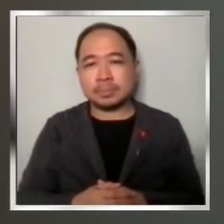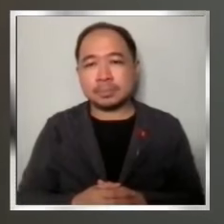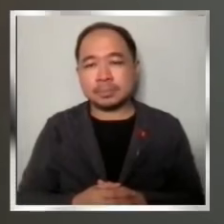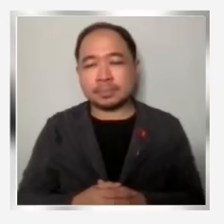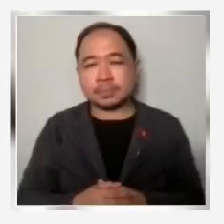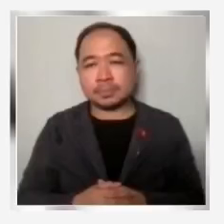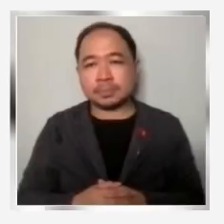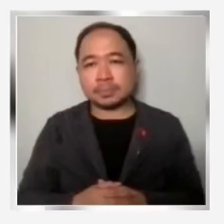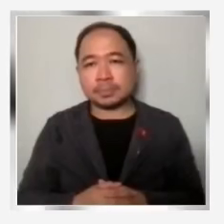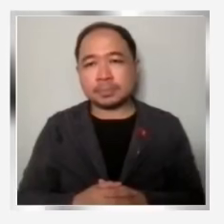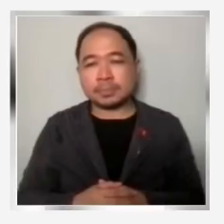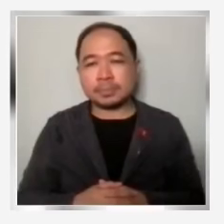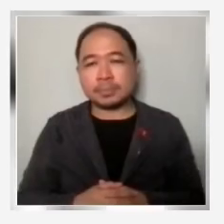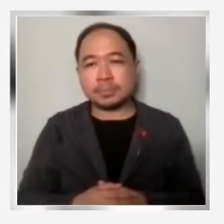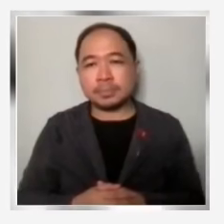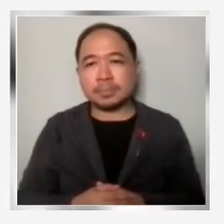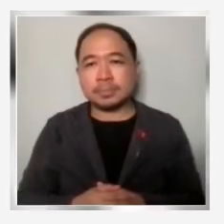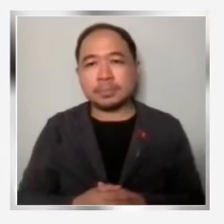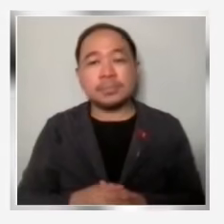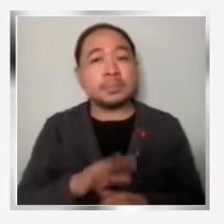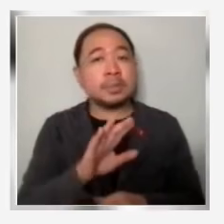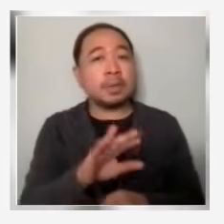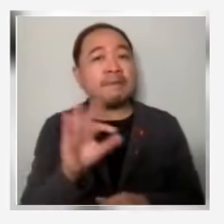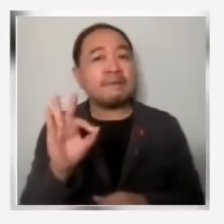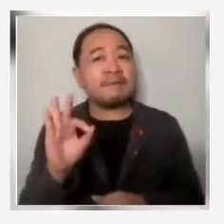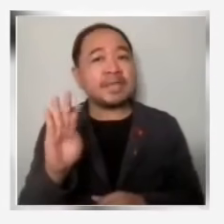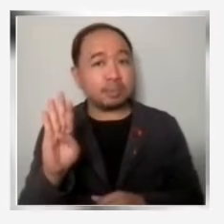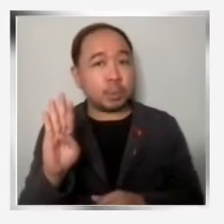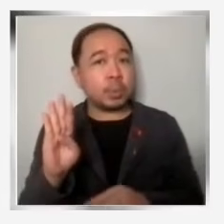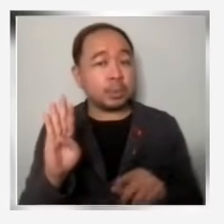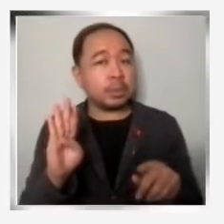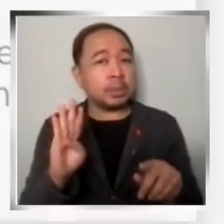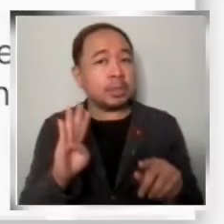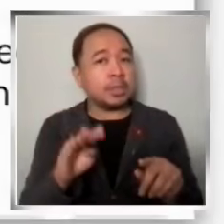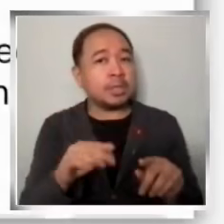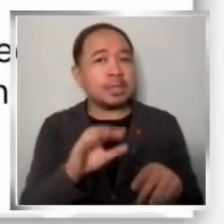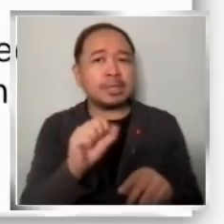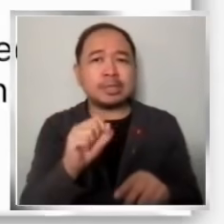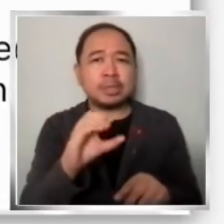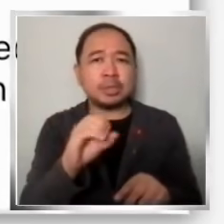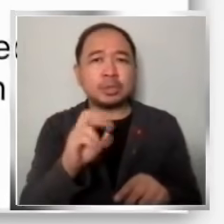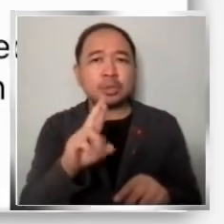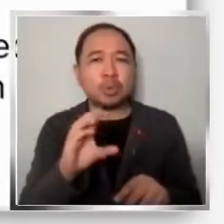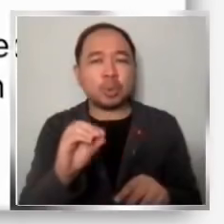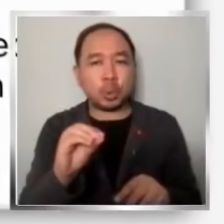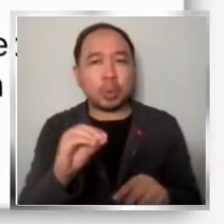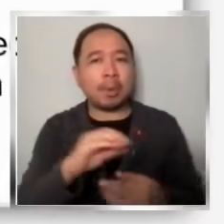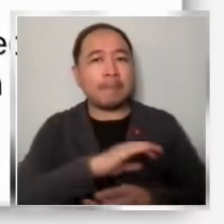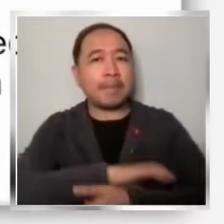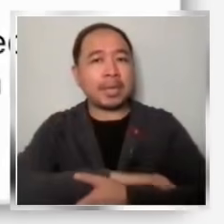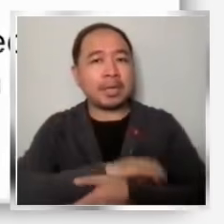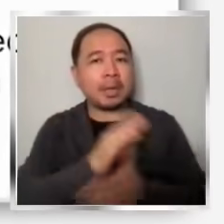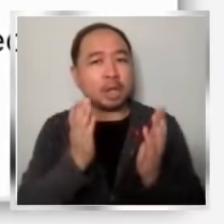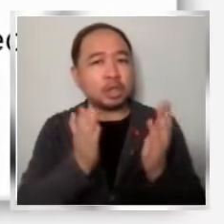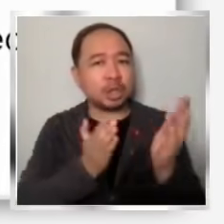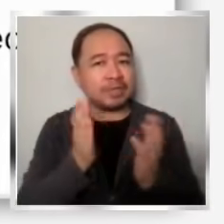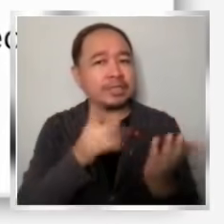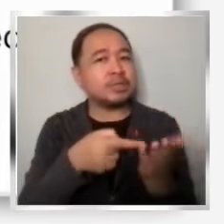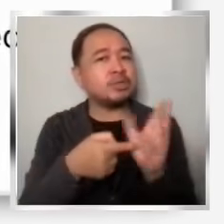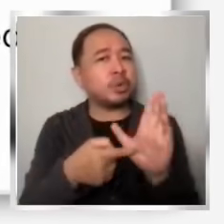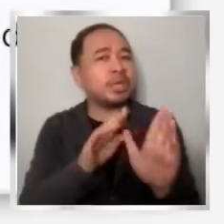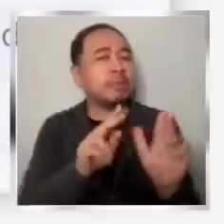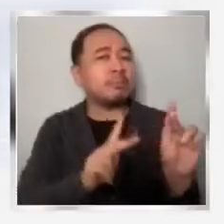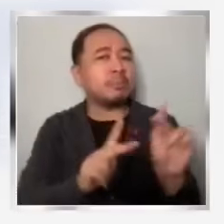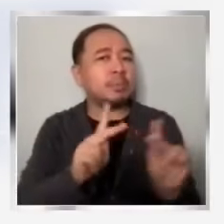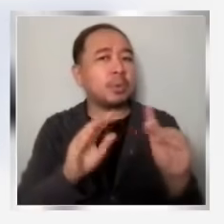eleksyon. Sa kanilang Facebook page, isinalarawan ng Socorro Bayanihan Services bilang isang people's organization na nakarehistro sa